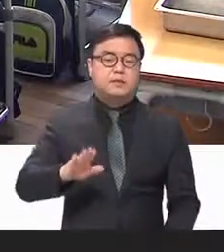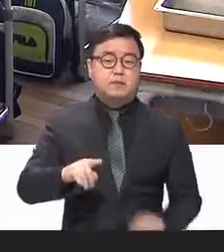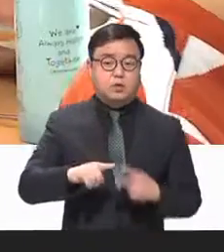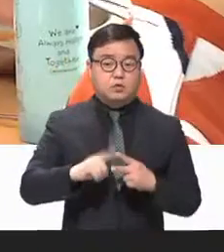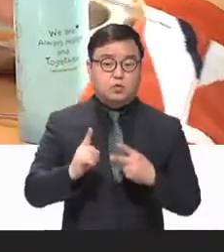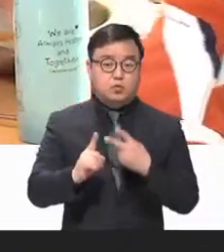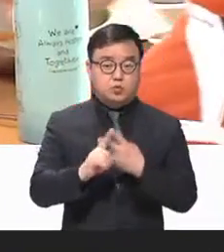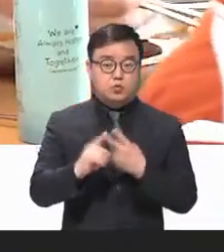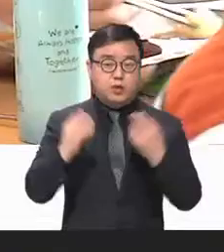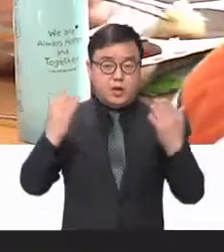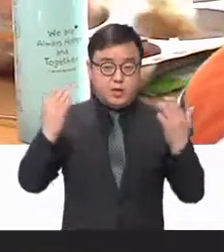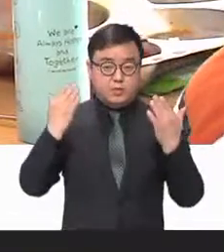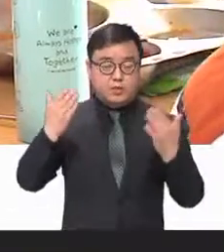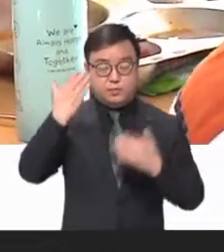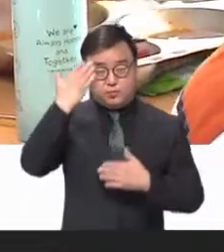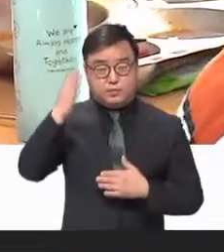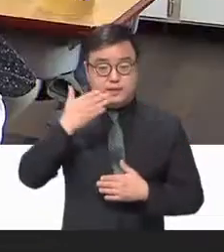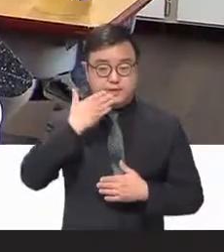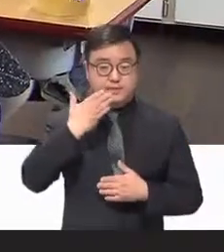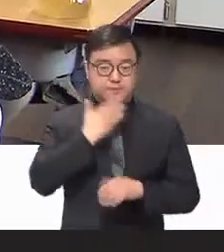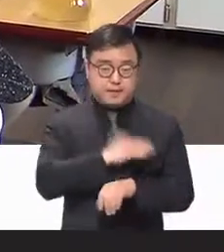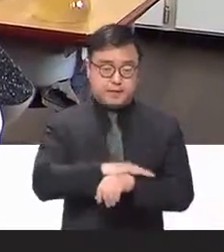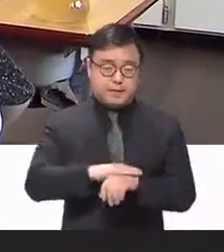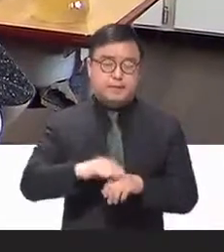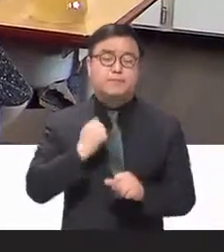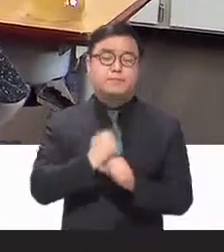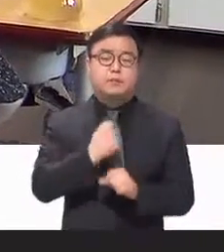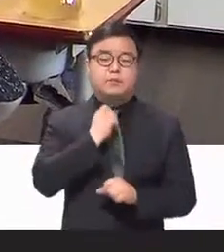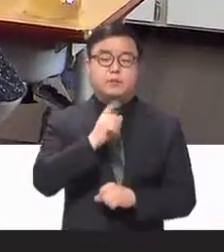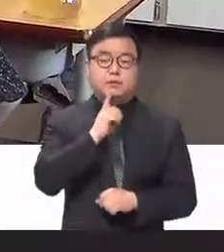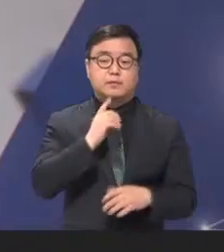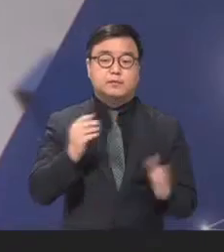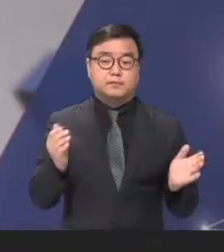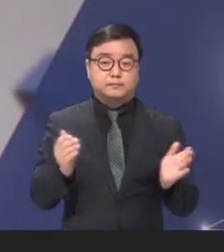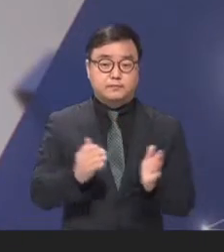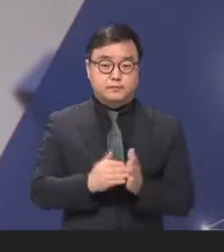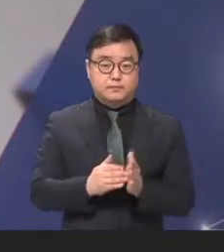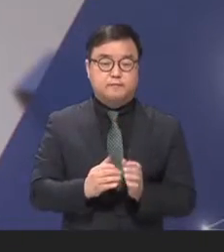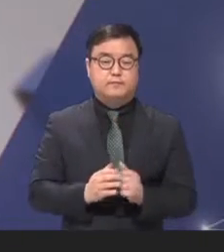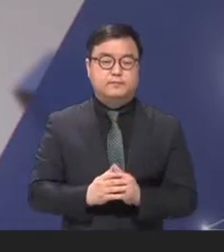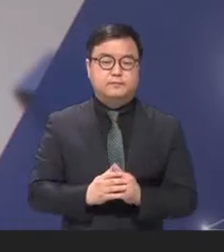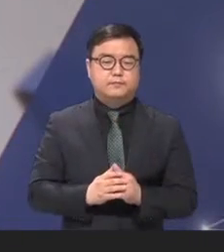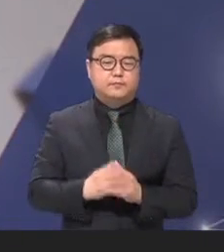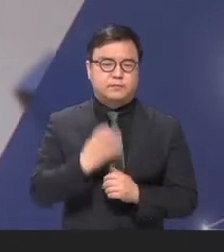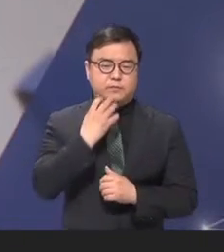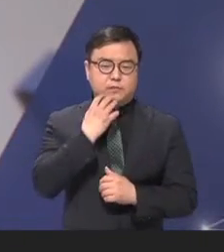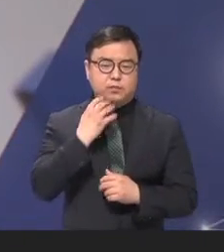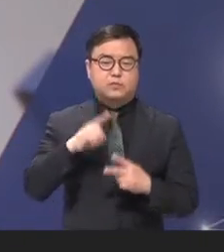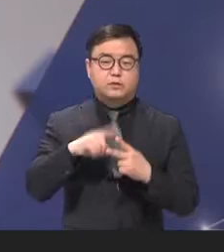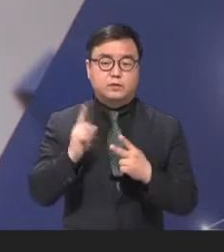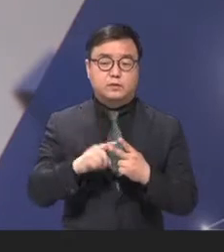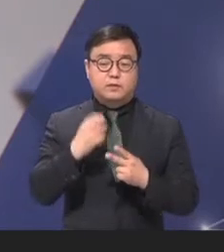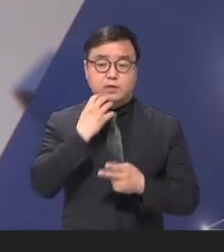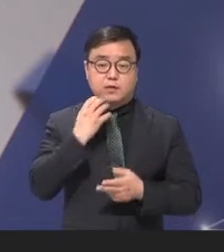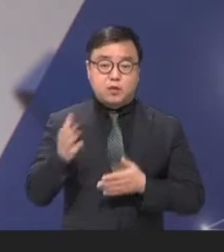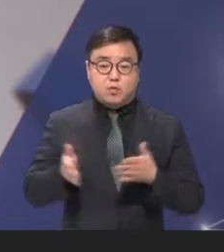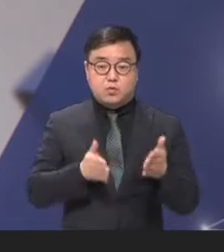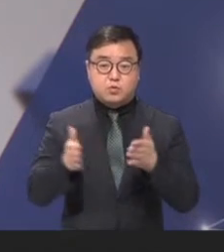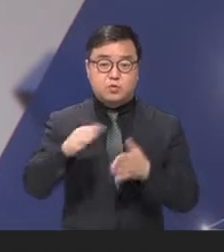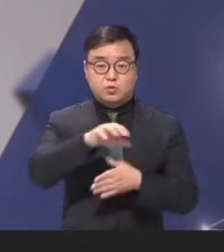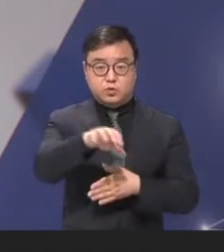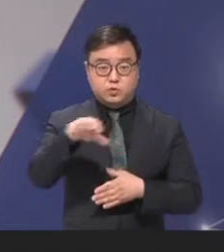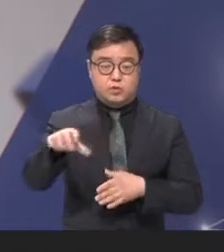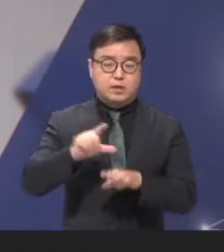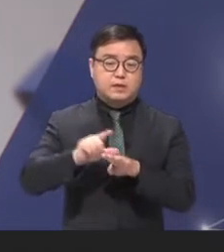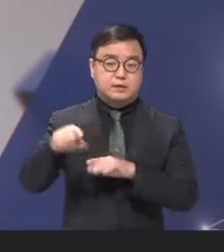무상교육의 내실을 기하겠다는 약속을 내놓았고요. 네. 그 외에도 그 기존의 서울이나 경기도 등 지방교육청